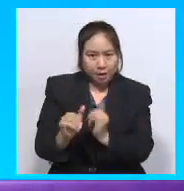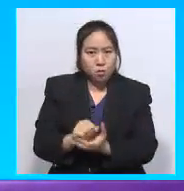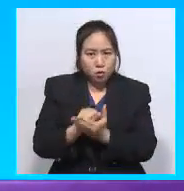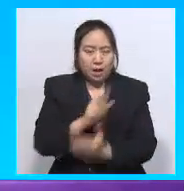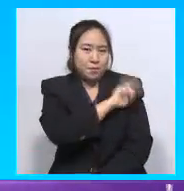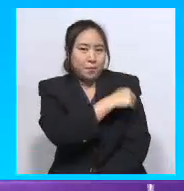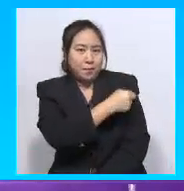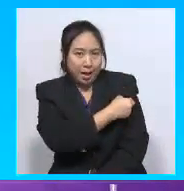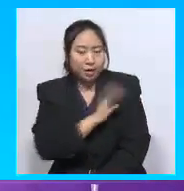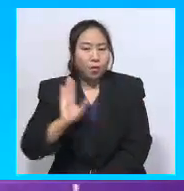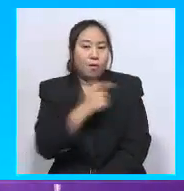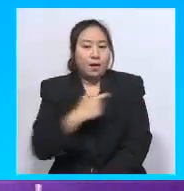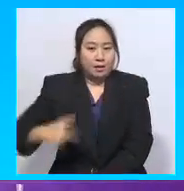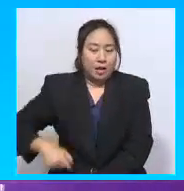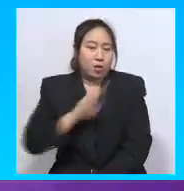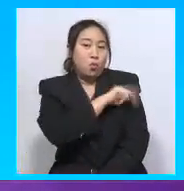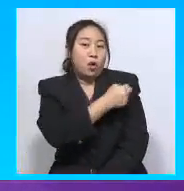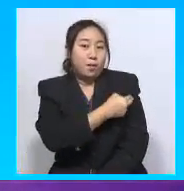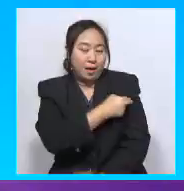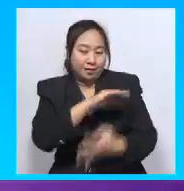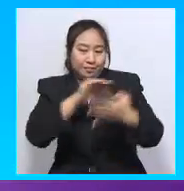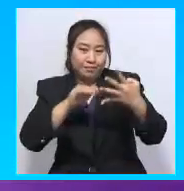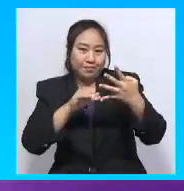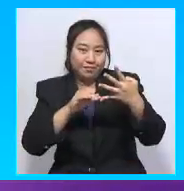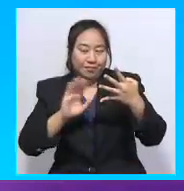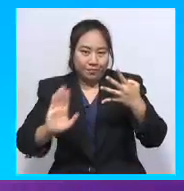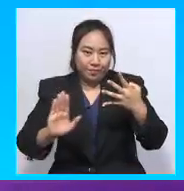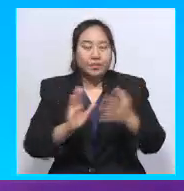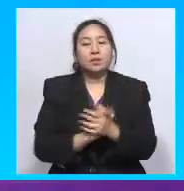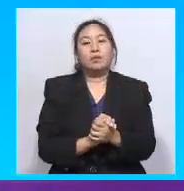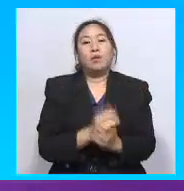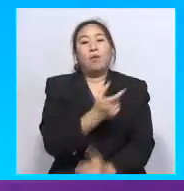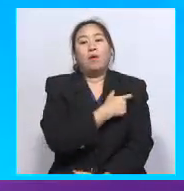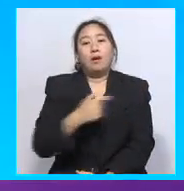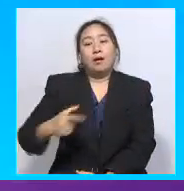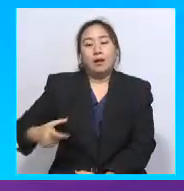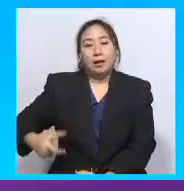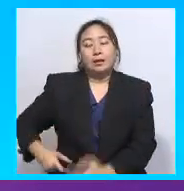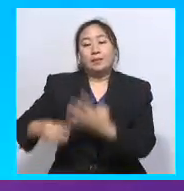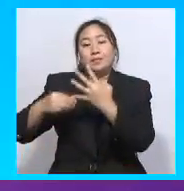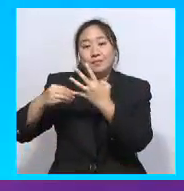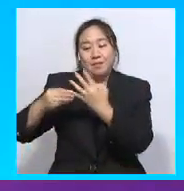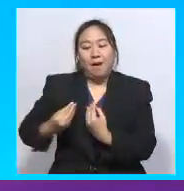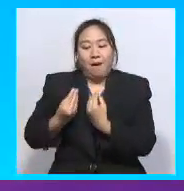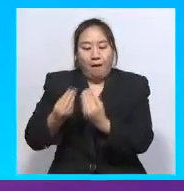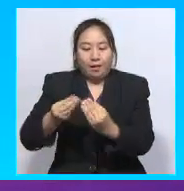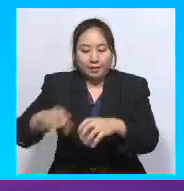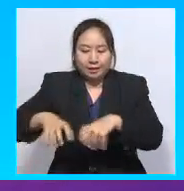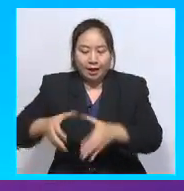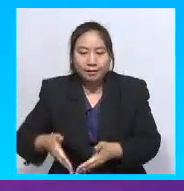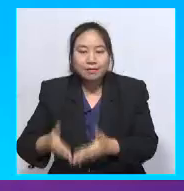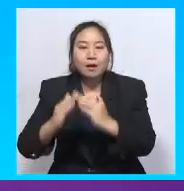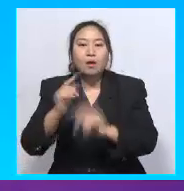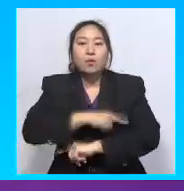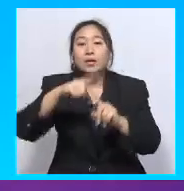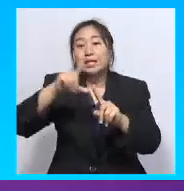านโรงพยาบาลจุฬาภรณ์ที่สมเด็จพระเจ้าลูกเธอเจ้าฟ้าจุฬาภรณ์วรลักษณ์อัครราชกุมารีโปรดให้จัดตั้งขึ้นนะครับใน